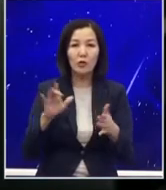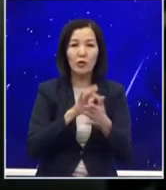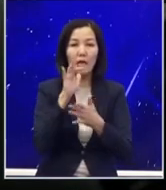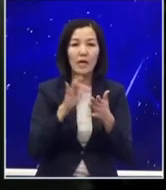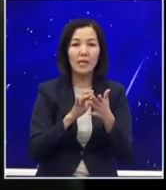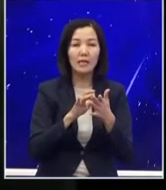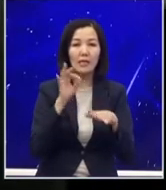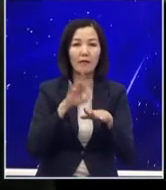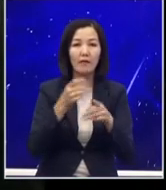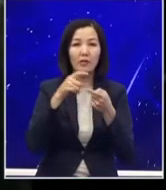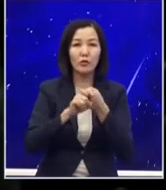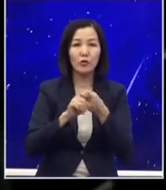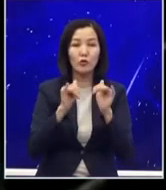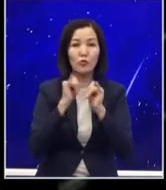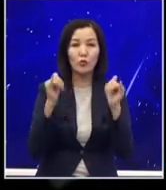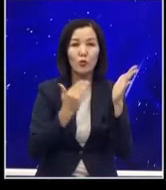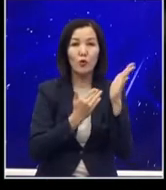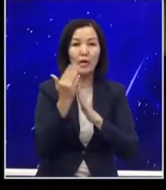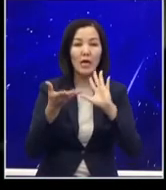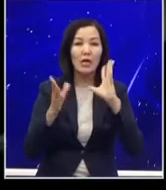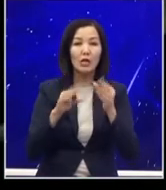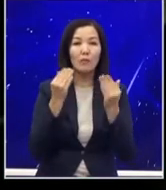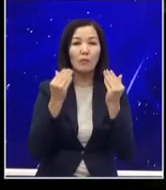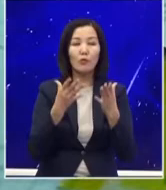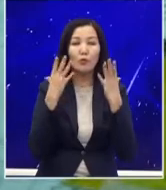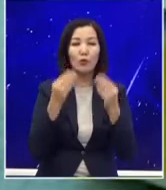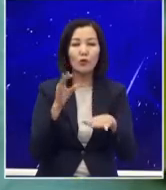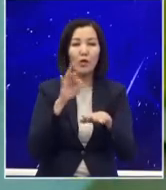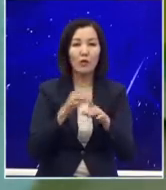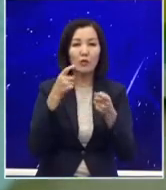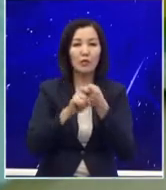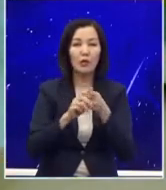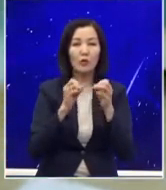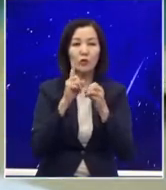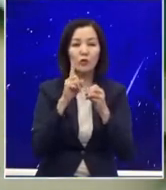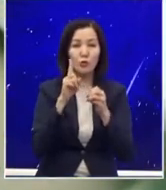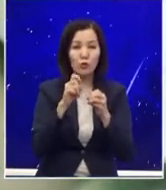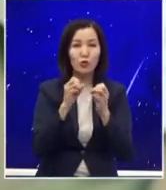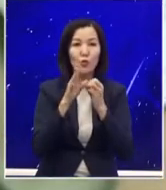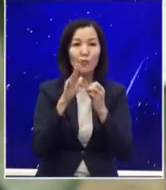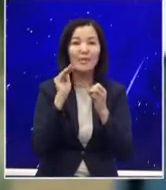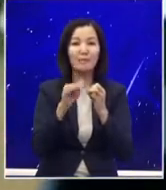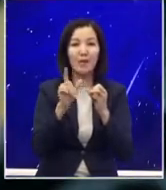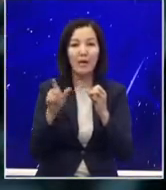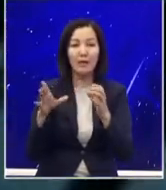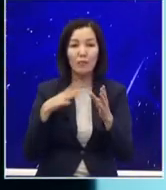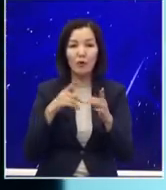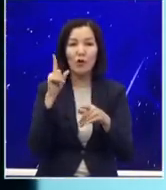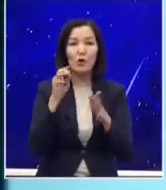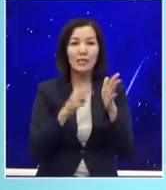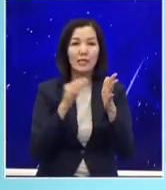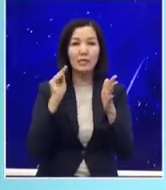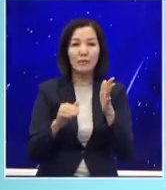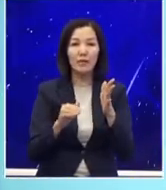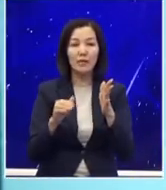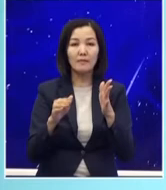қаласында инфекция жұқтыру қарқыны жоғары. Жалпы бүгінгі күнге коронавирусқа шалдыққандар саны 115 мыңға жуық. Оның 108 мыңға